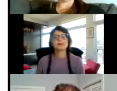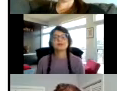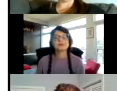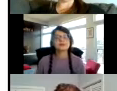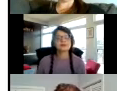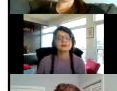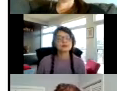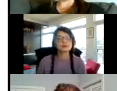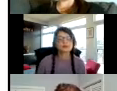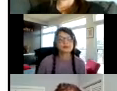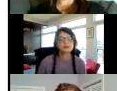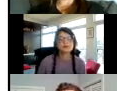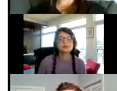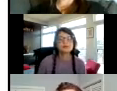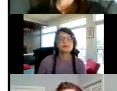Alors,